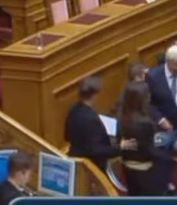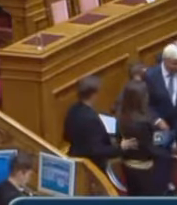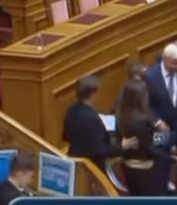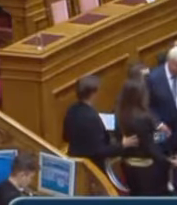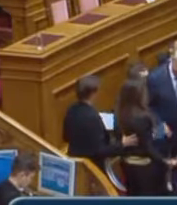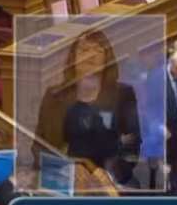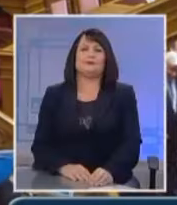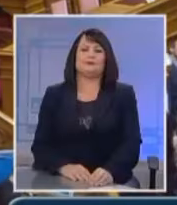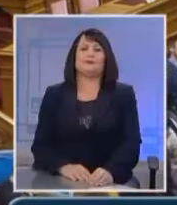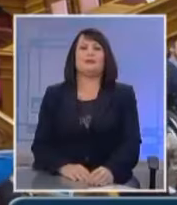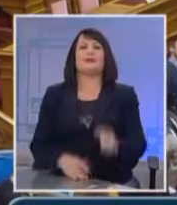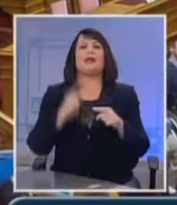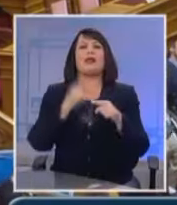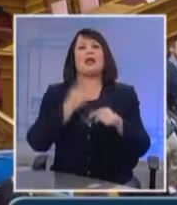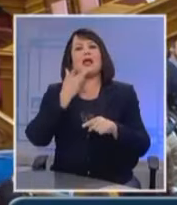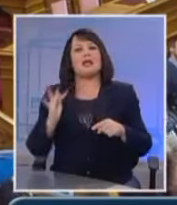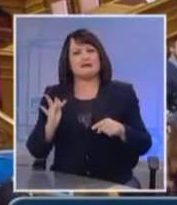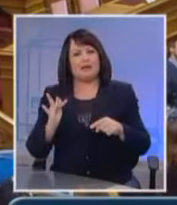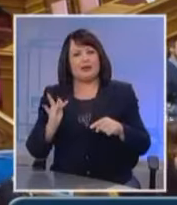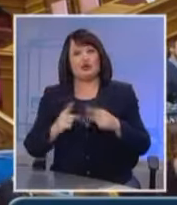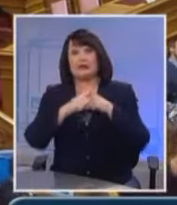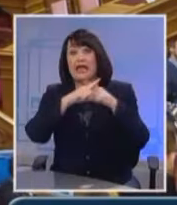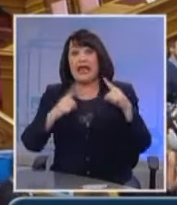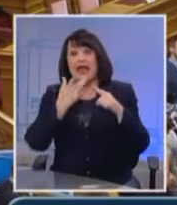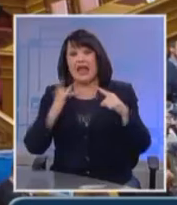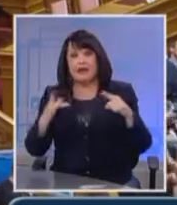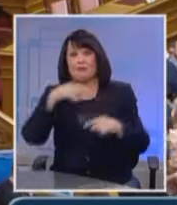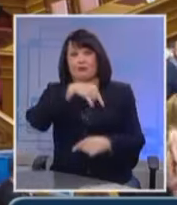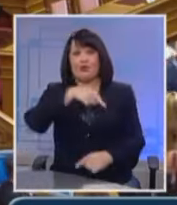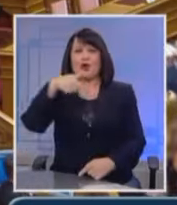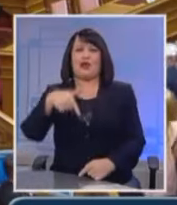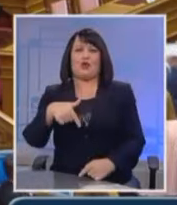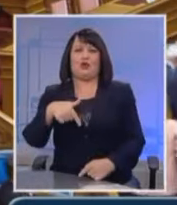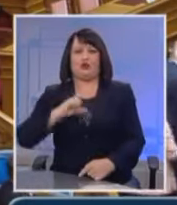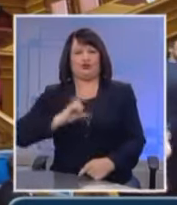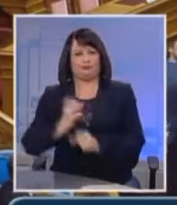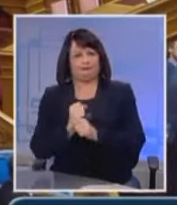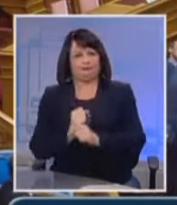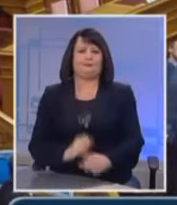Ασημένιος και Χάλκινος Παρολυμπιανίκης Πολυχρονίδης Γρηγόριος.